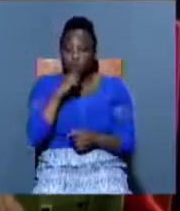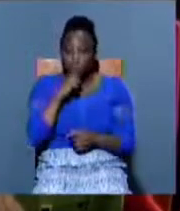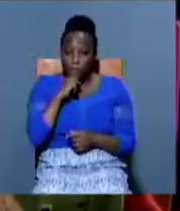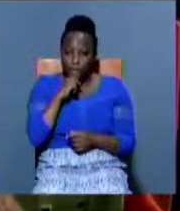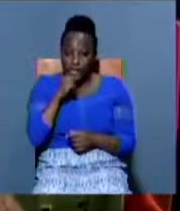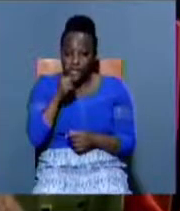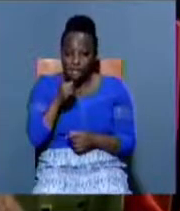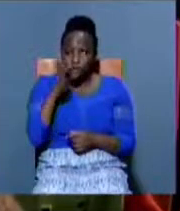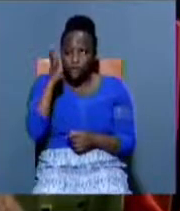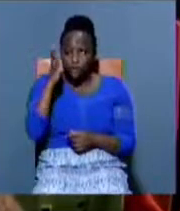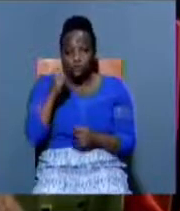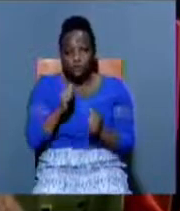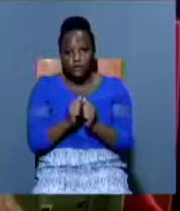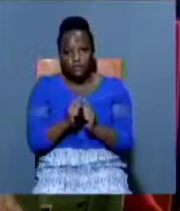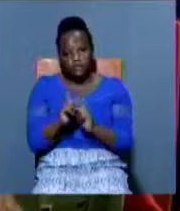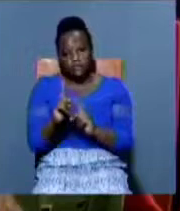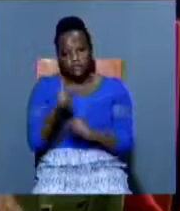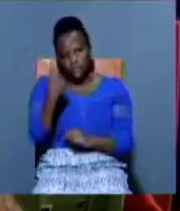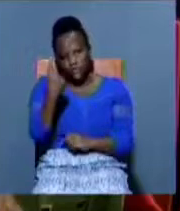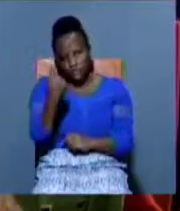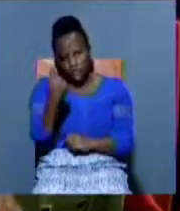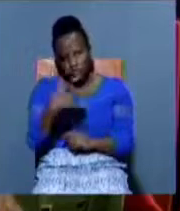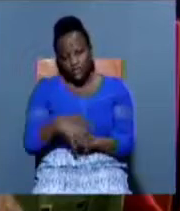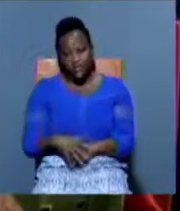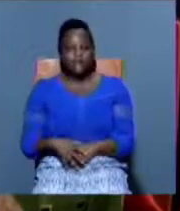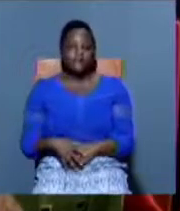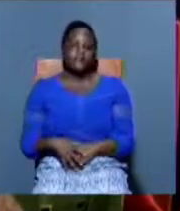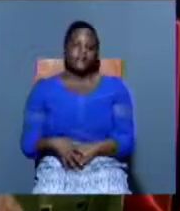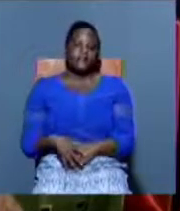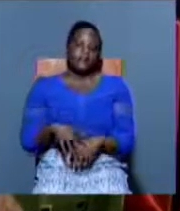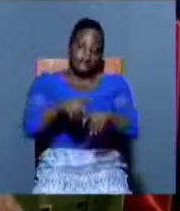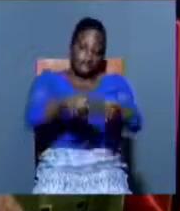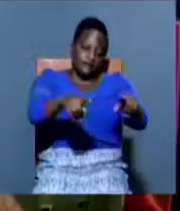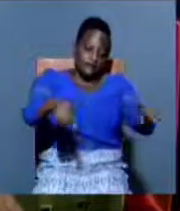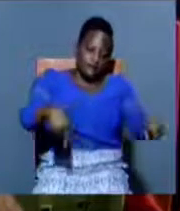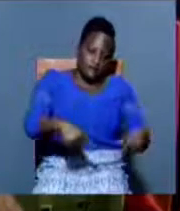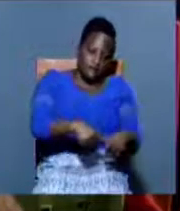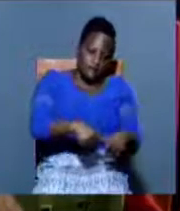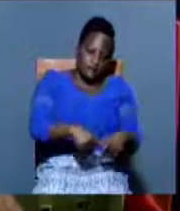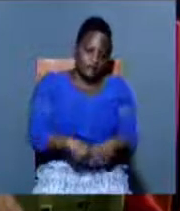haya yafuatayo. Jambo la kwanza, ardhi imelaaniwa.